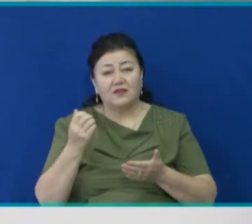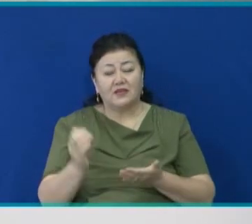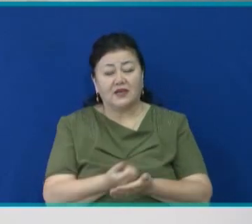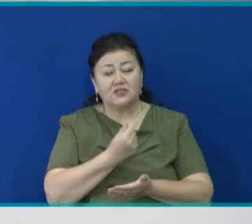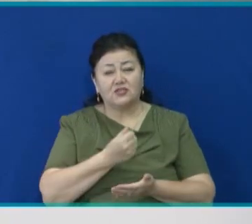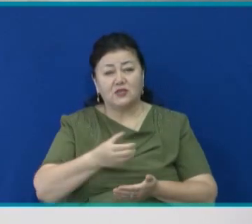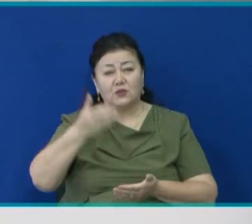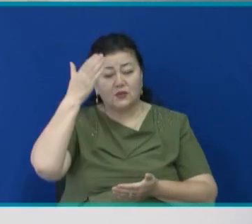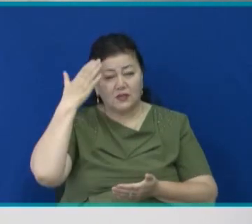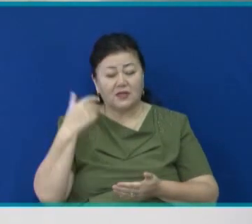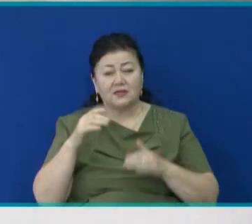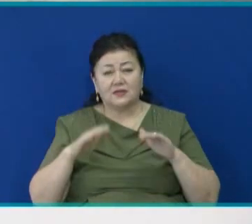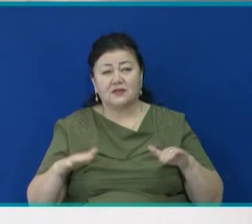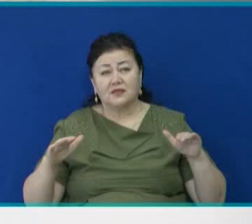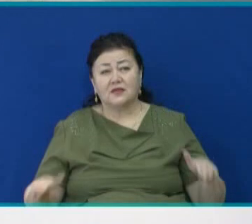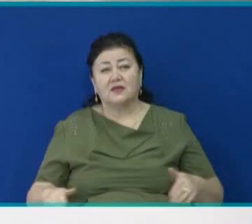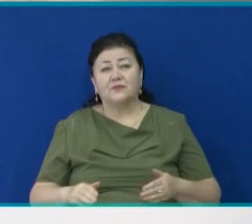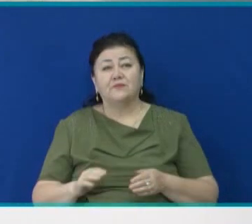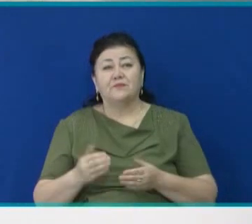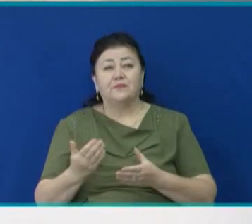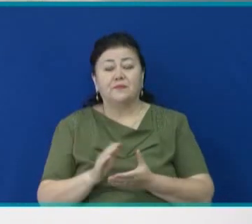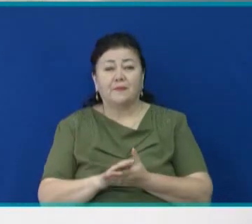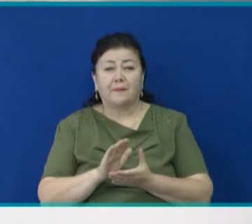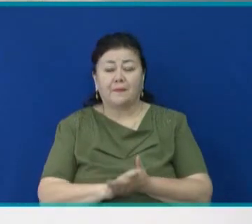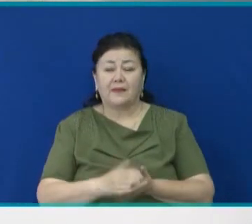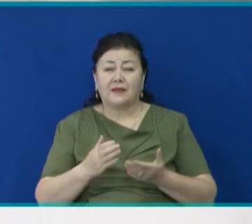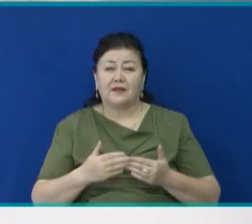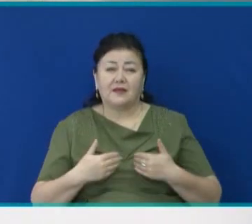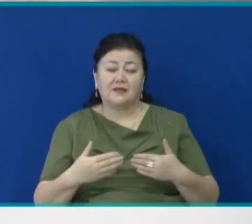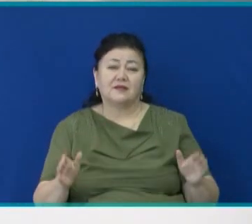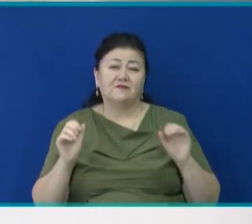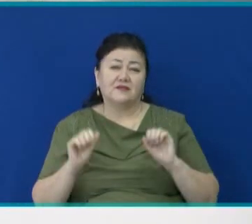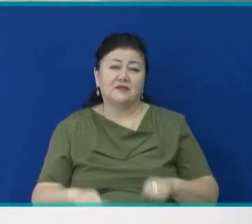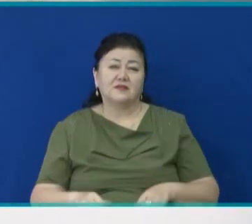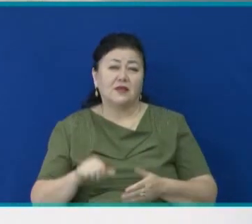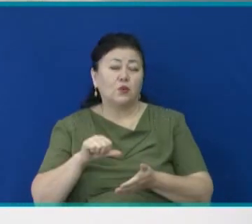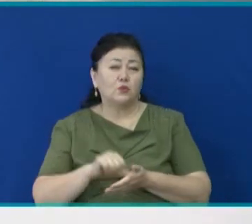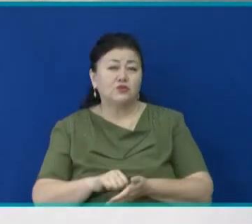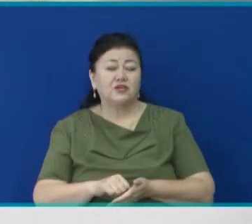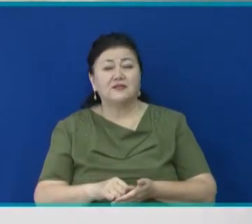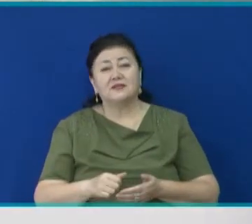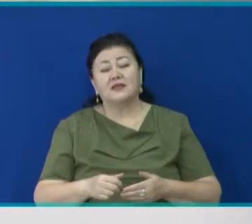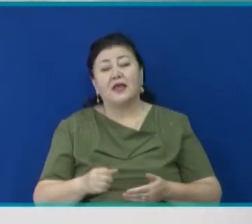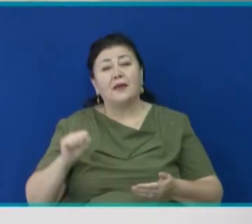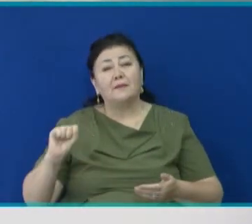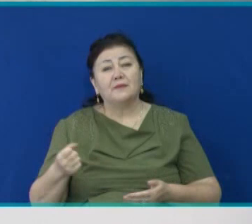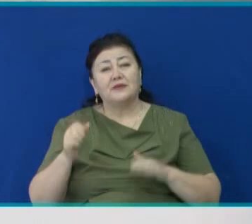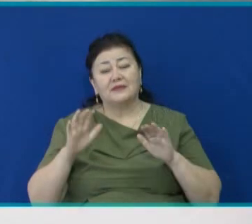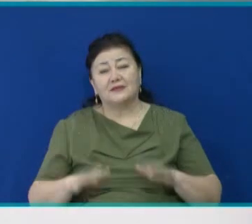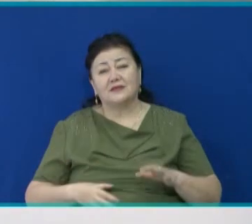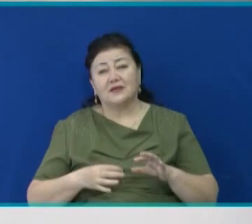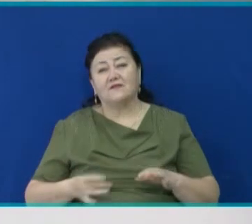детей, стимулированию их научно-исследовательской деятельности, открывает возможности для учащихся занимать призовые места